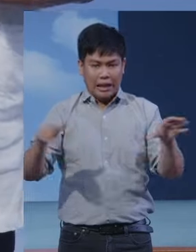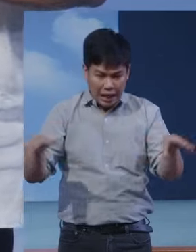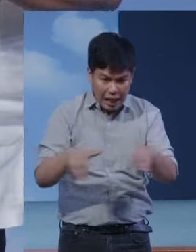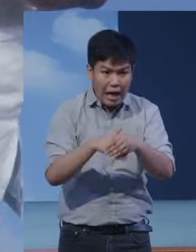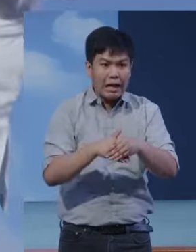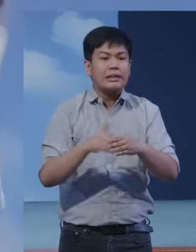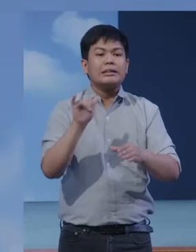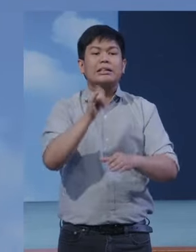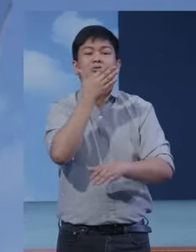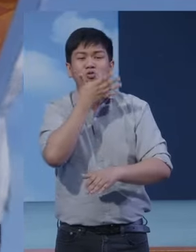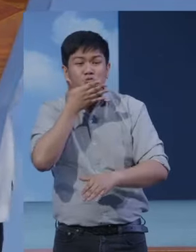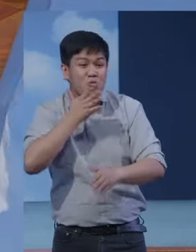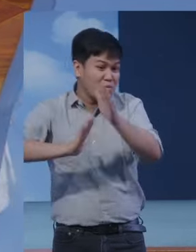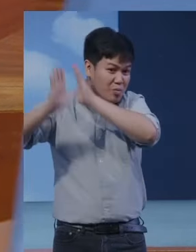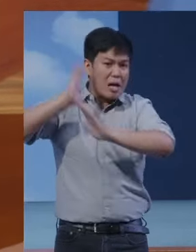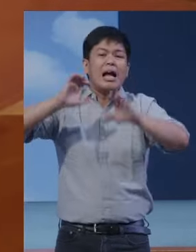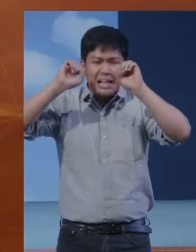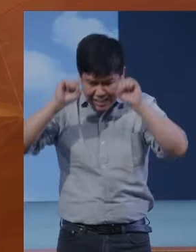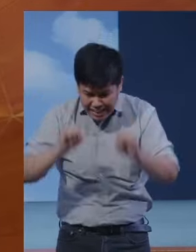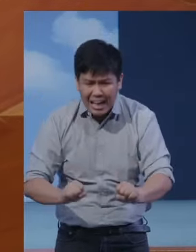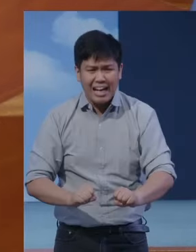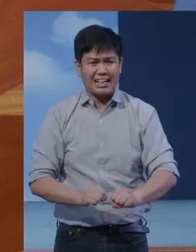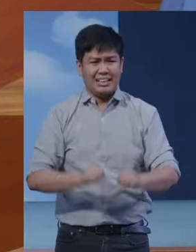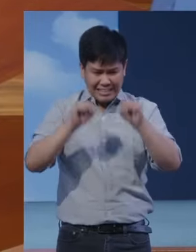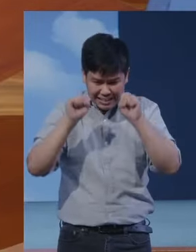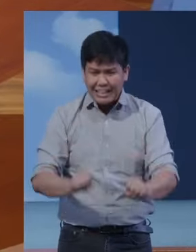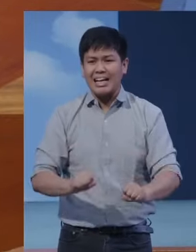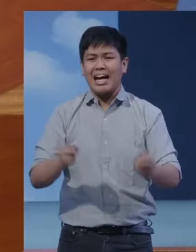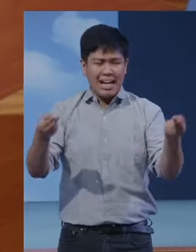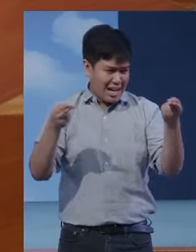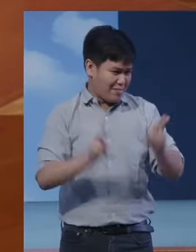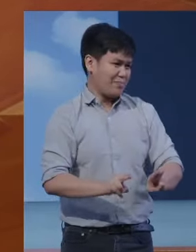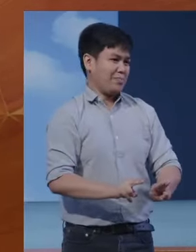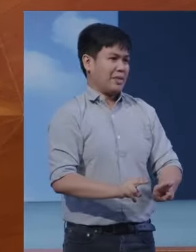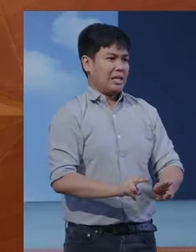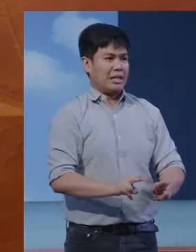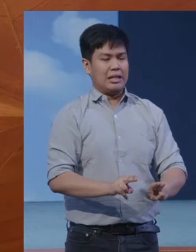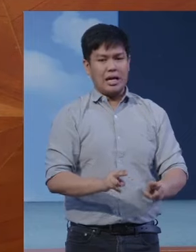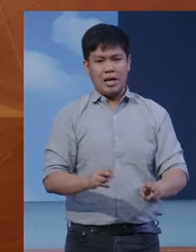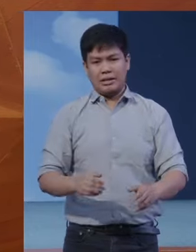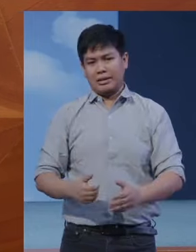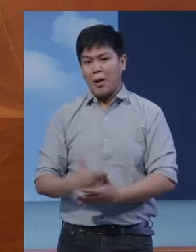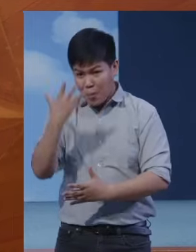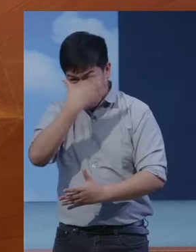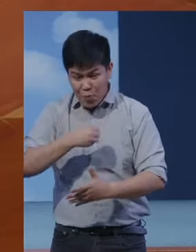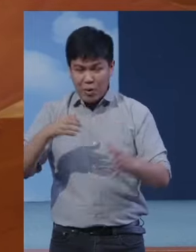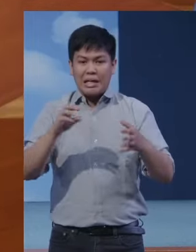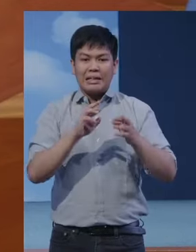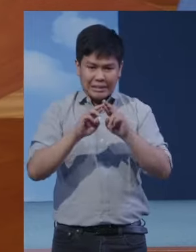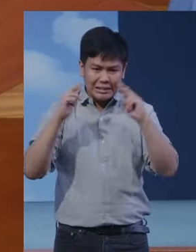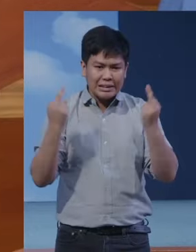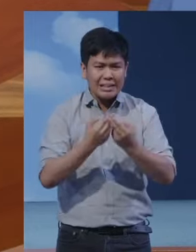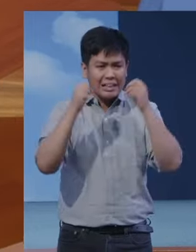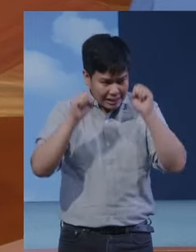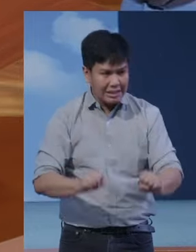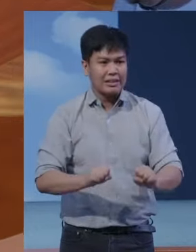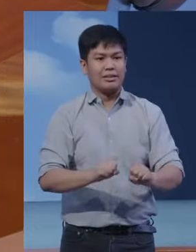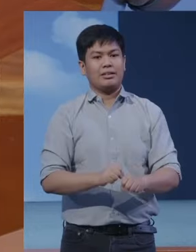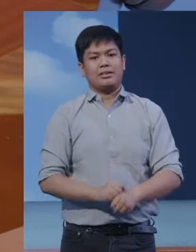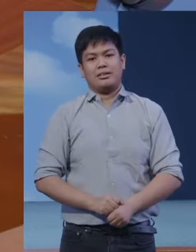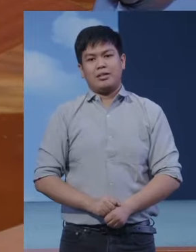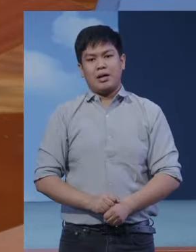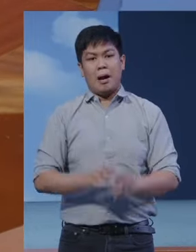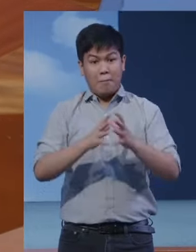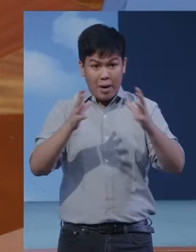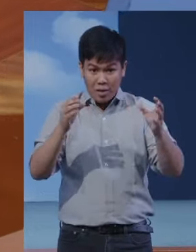tamis ng pagsasama posible po posible po bang gumanda muli ang aming pagsasama posible po mas maganda